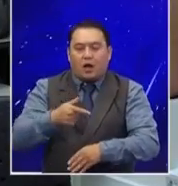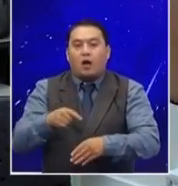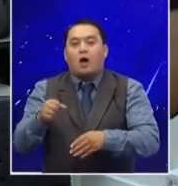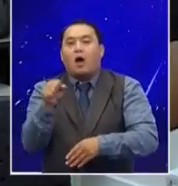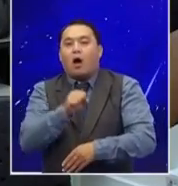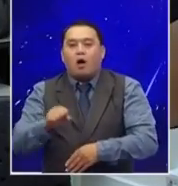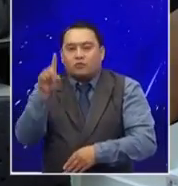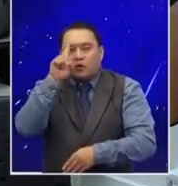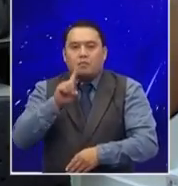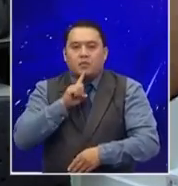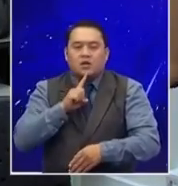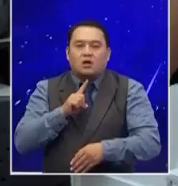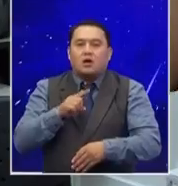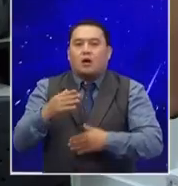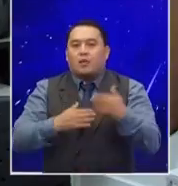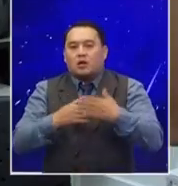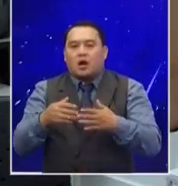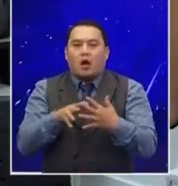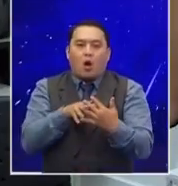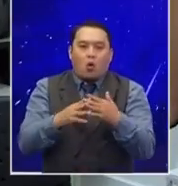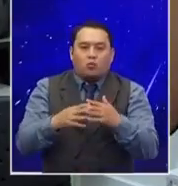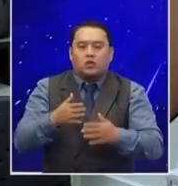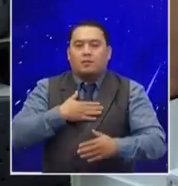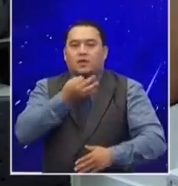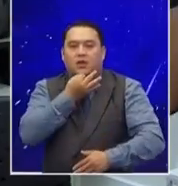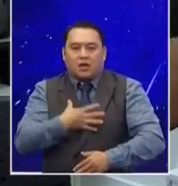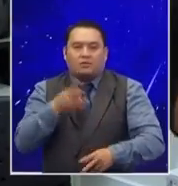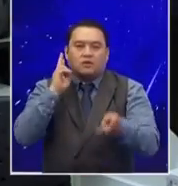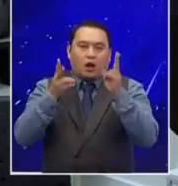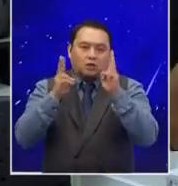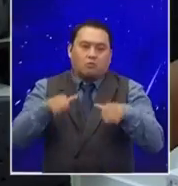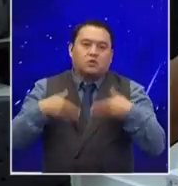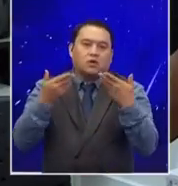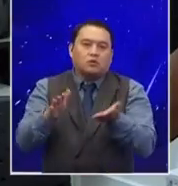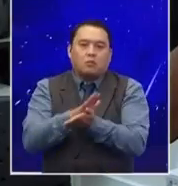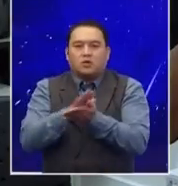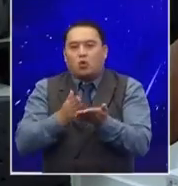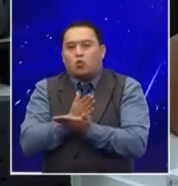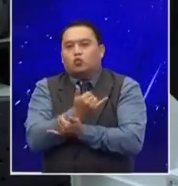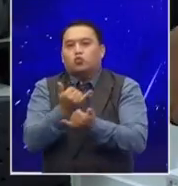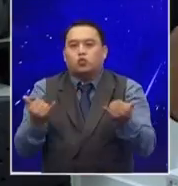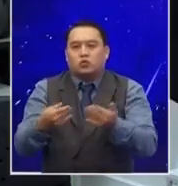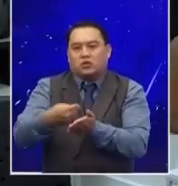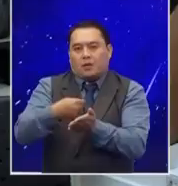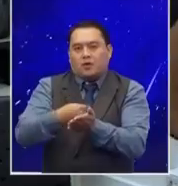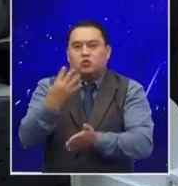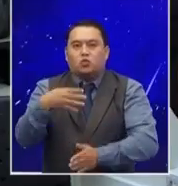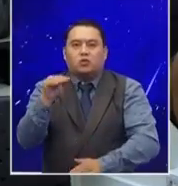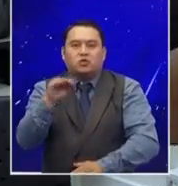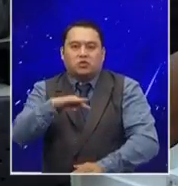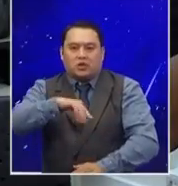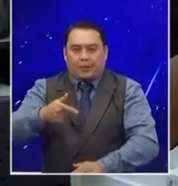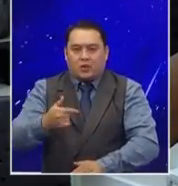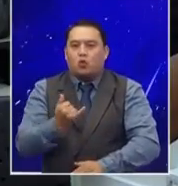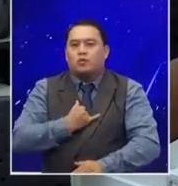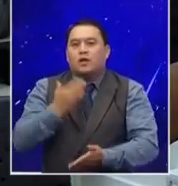онлайн-обучение. Практиковать начал в родном ауле. Мне очень нравится моя профессия. Сейчас предоставляю бесплатные услуги и получаю стипендию 40 тысяч тенге.